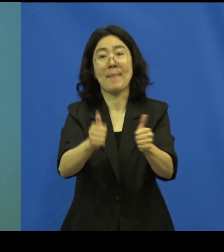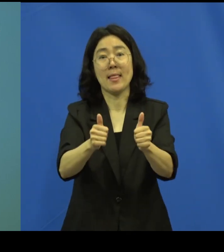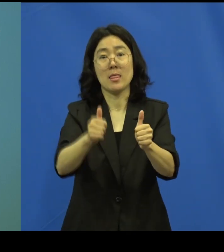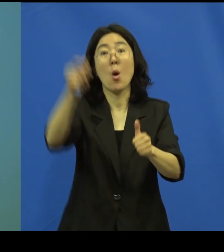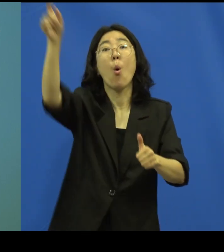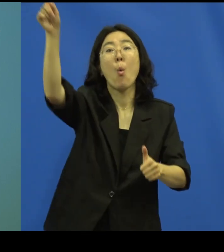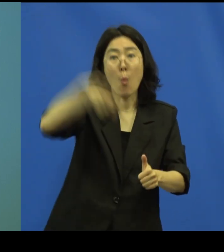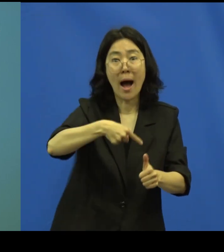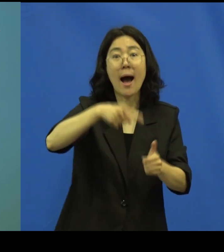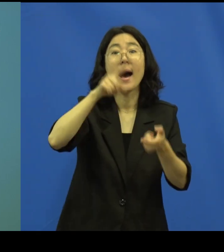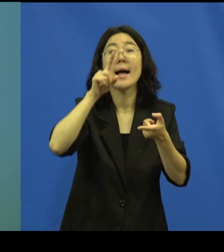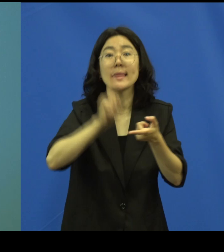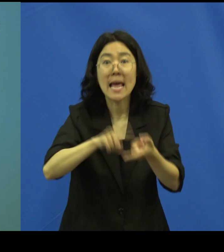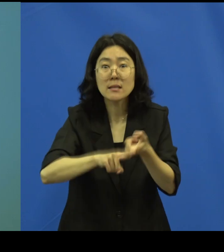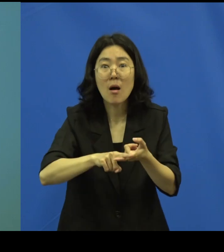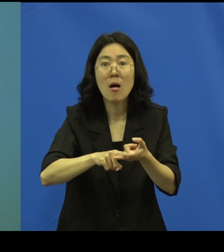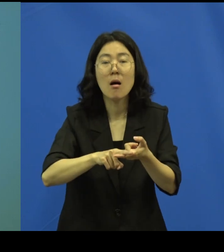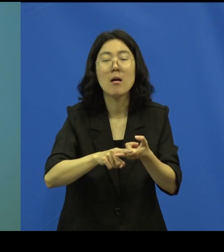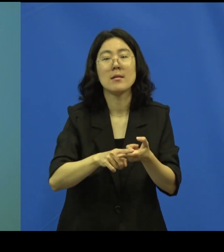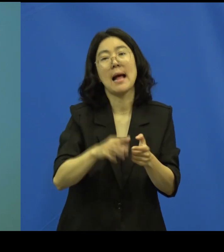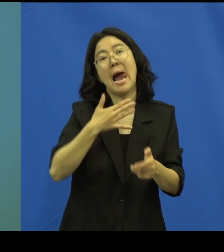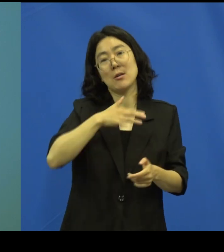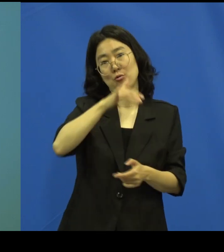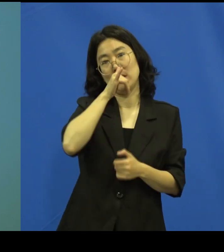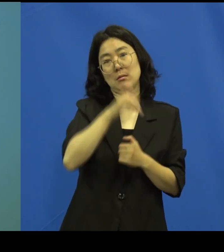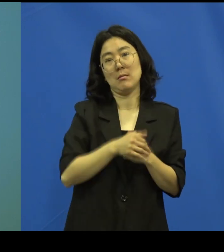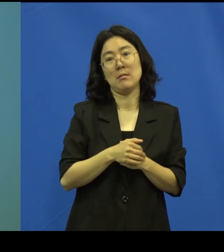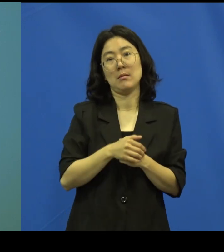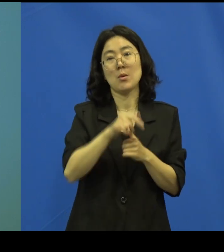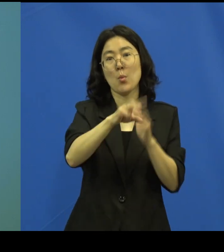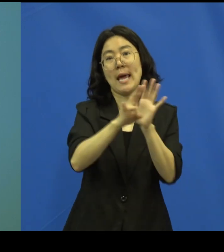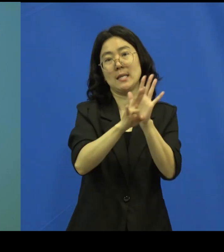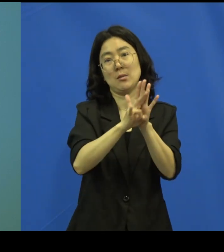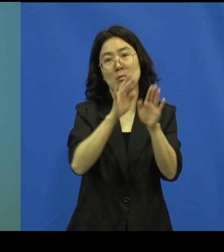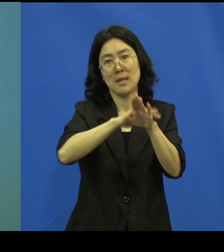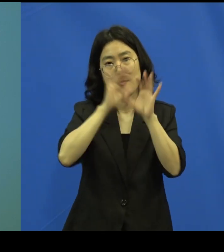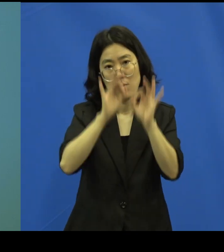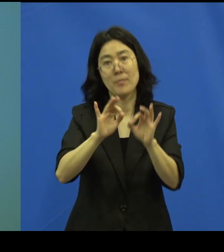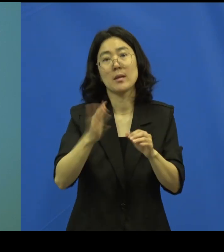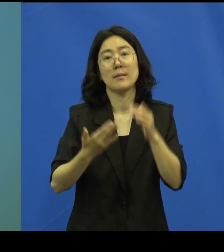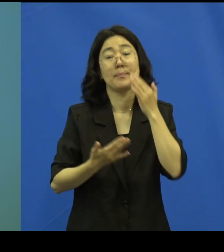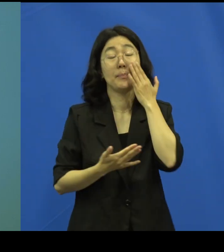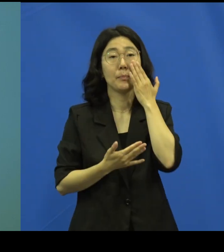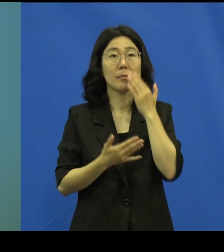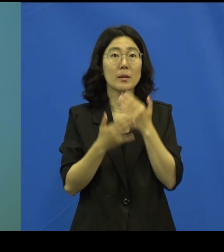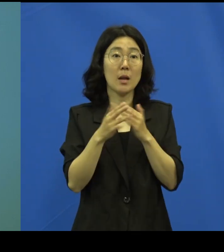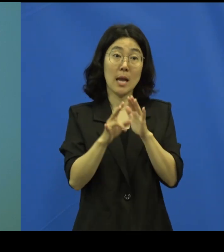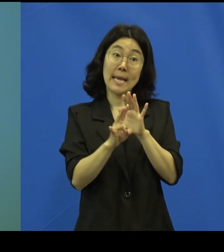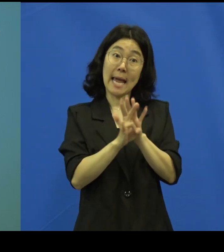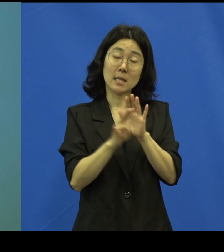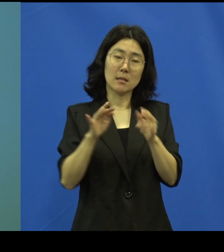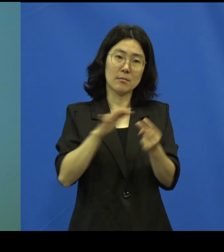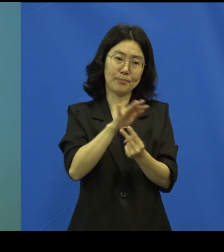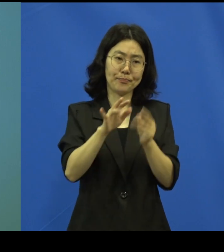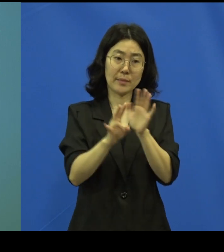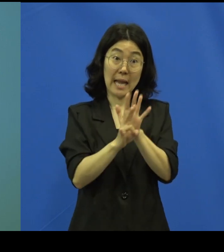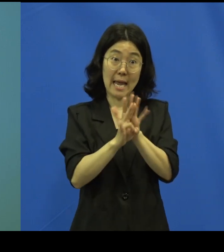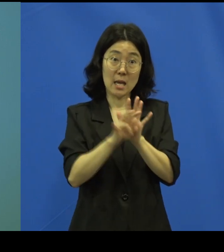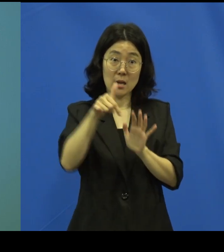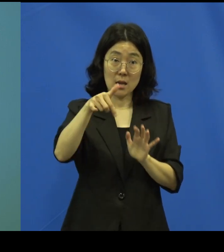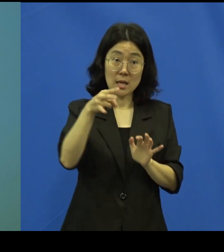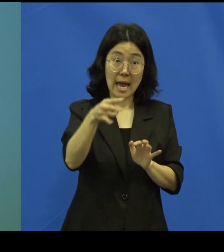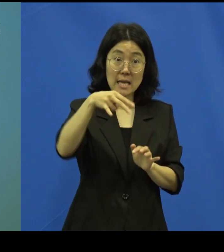비밀을 풀 수 있는 열쇠가 있습니다. 자, 오늘 이 계시록, 계시라는 말의